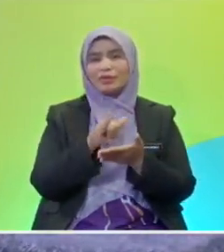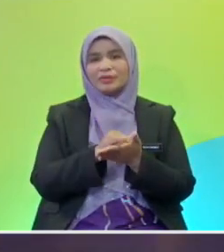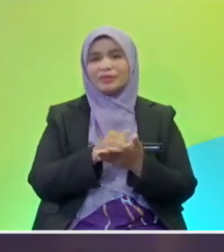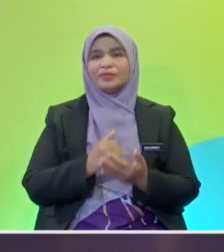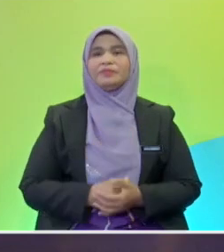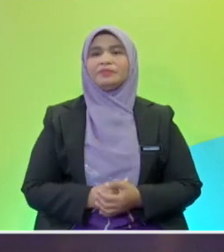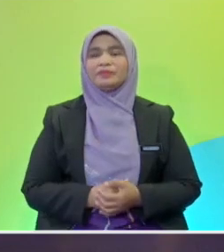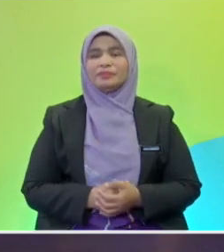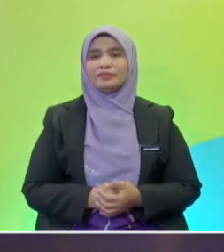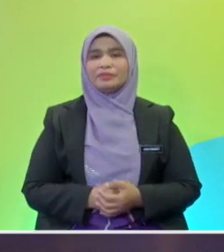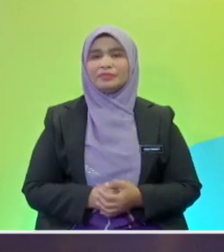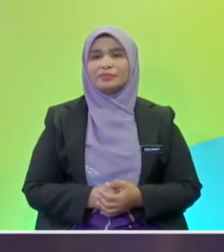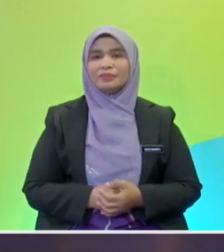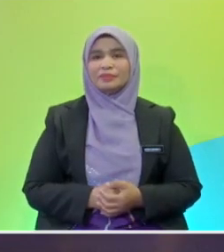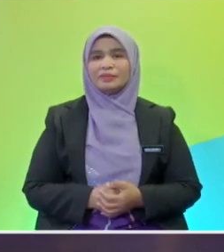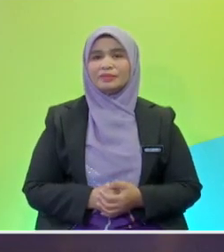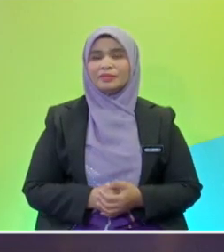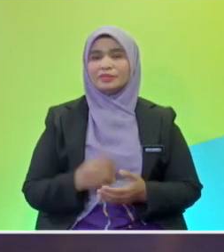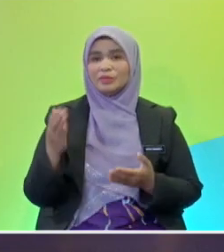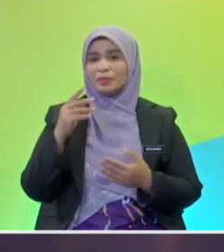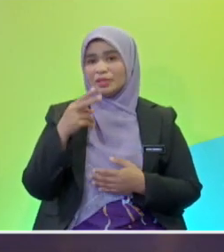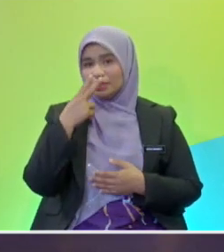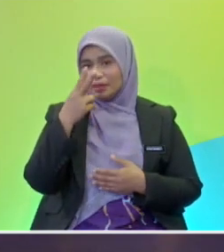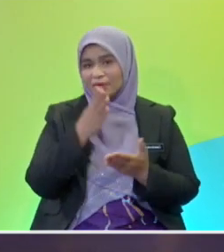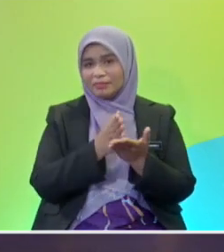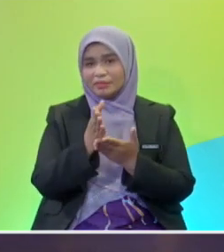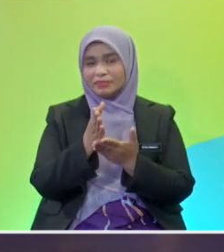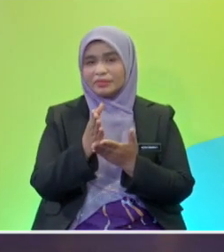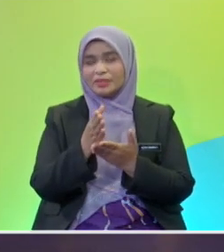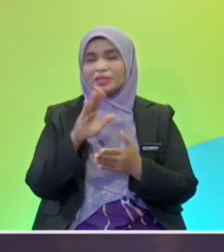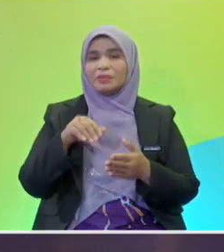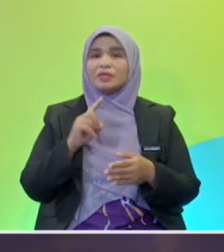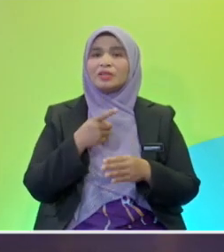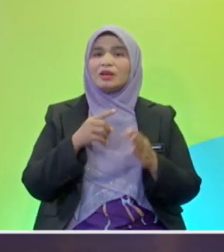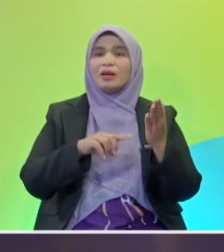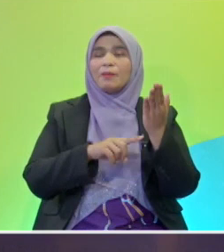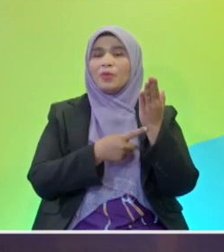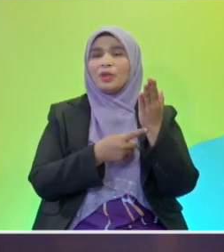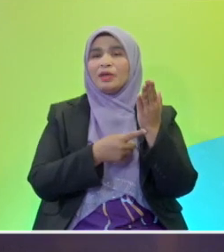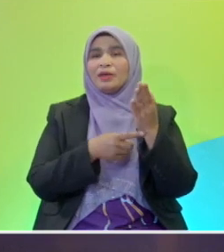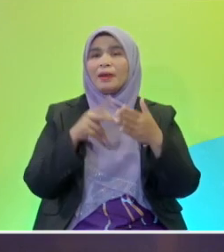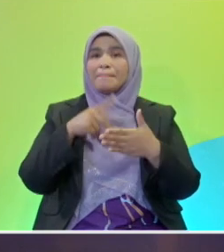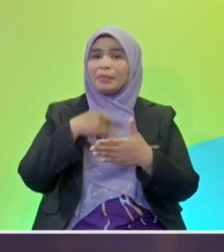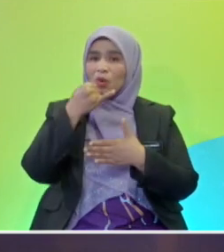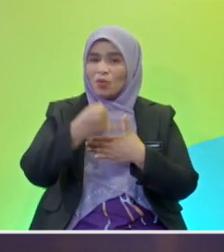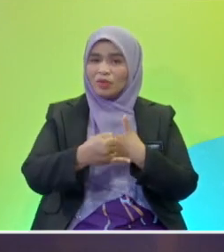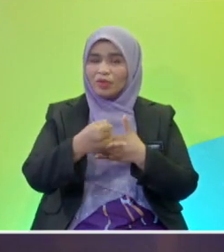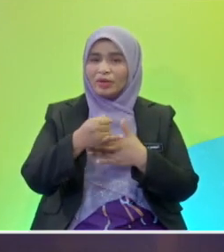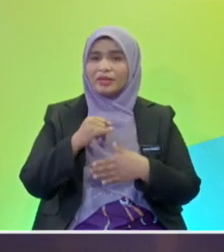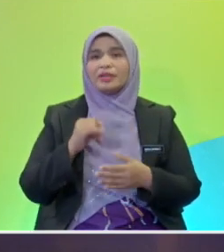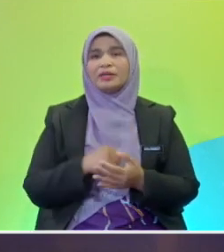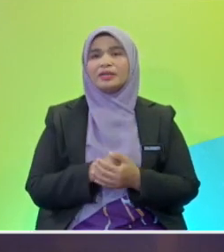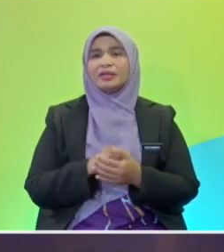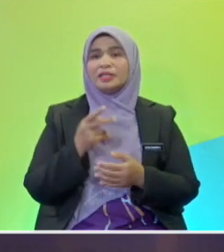Baiklah dengan cara jahitan okey Jom Cikgu kita teruskan okey sebelum kita nak mula projek kita kita mesti kenal dulu mata jahitan tangan okey mata